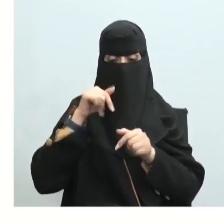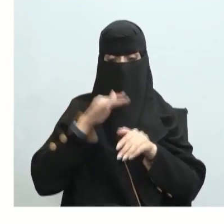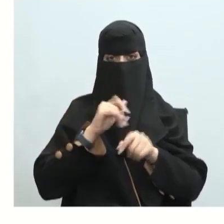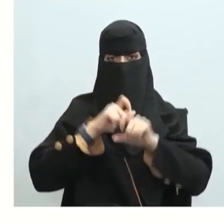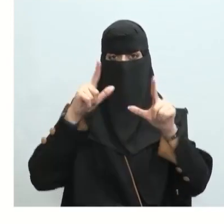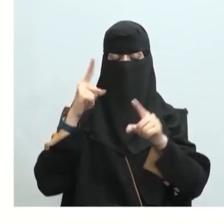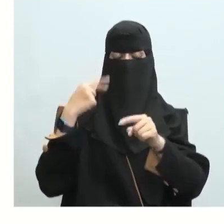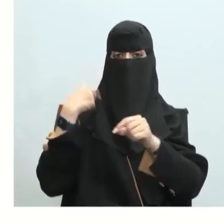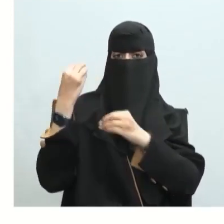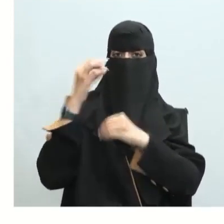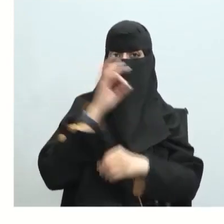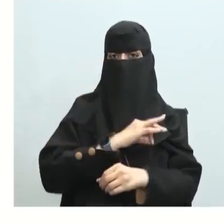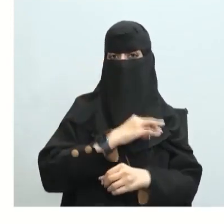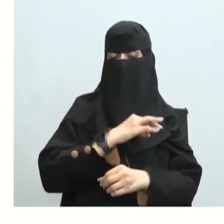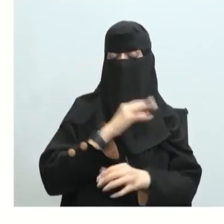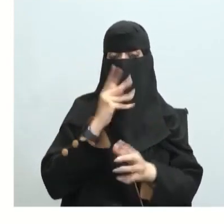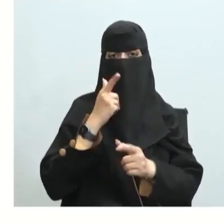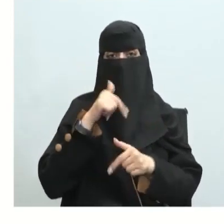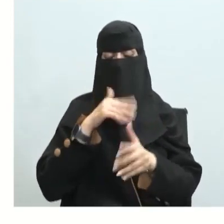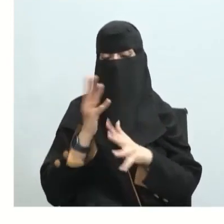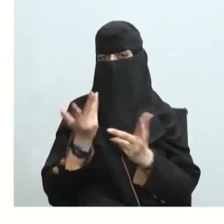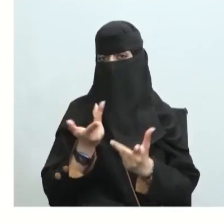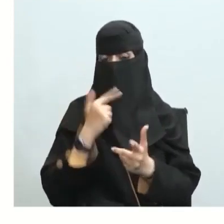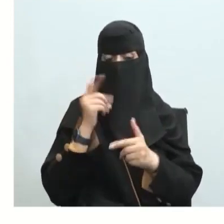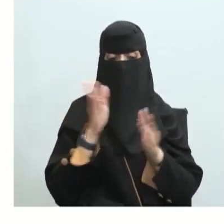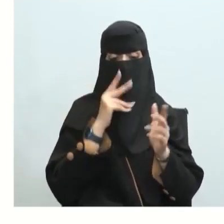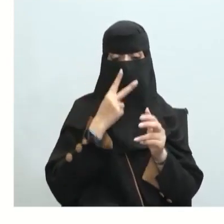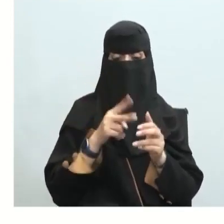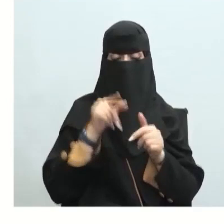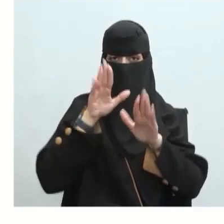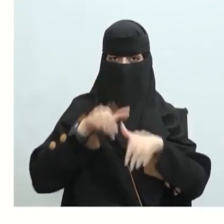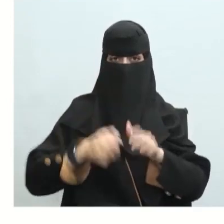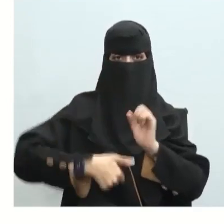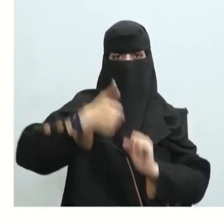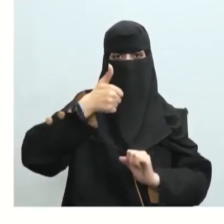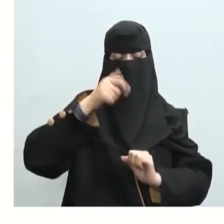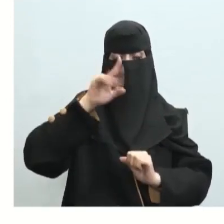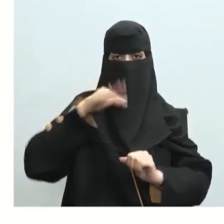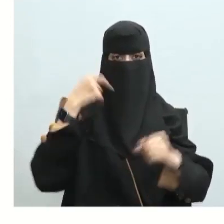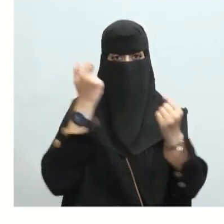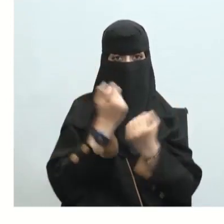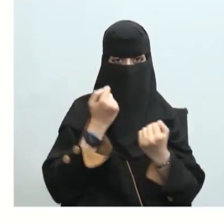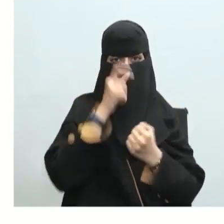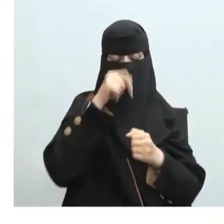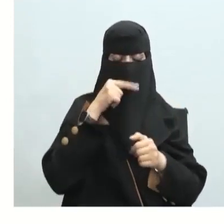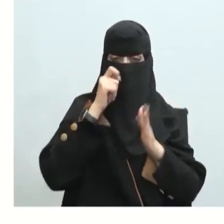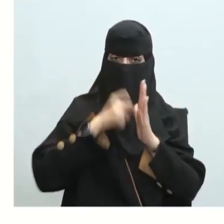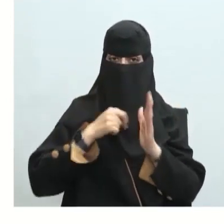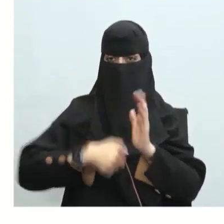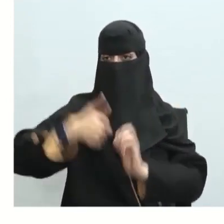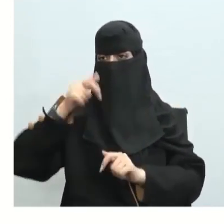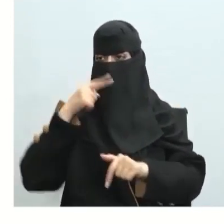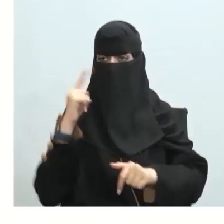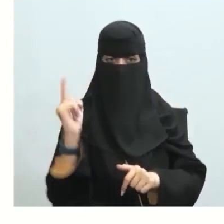وتوضيح ايجابيه الحل وفوائد هذا الحل لاحظ هنا لدينا افضل المدربين الخبراء المشهود لهم بالنجاح كل